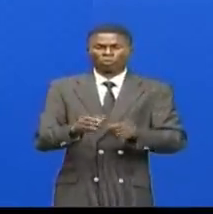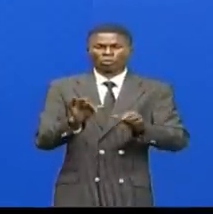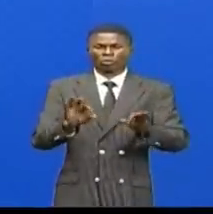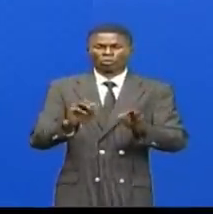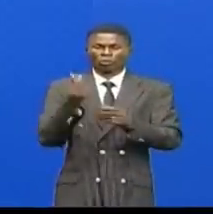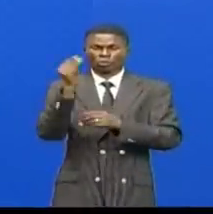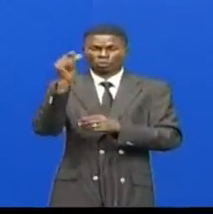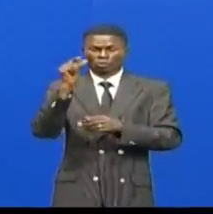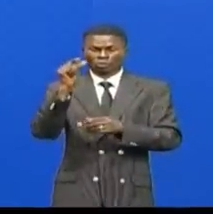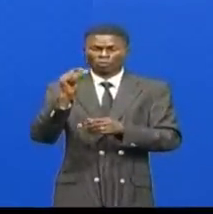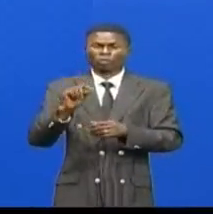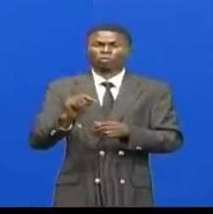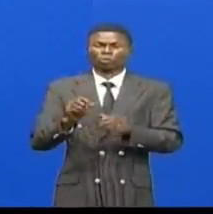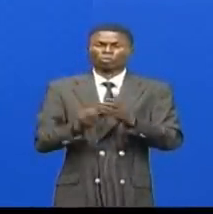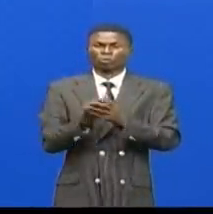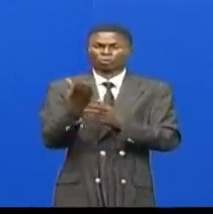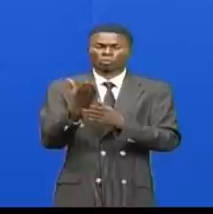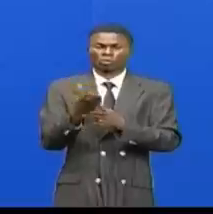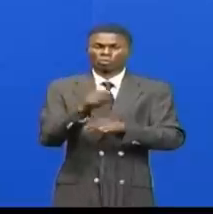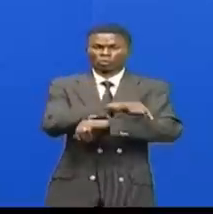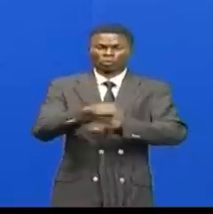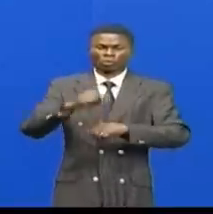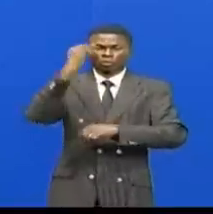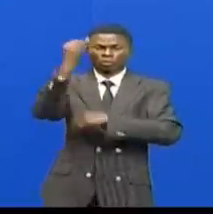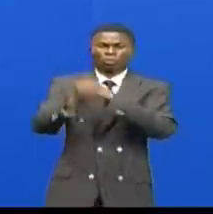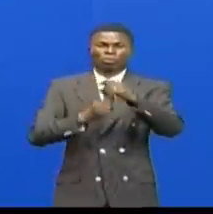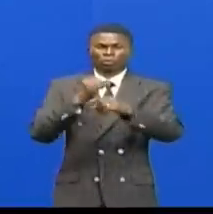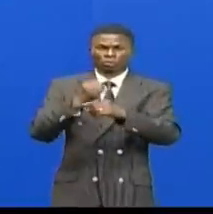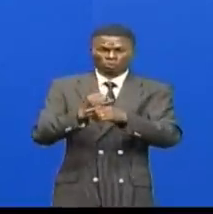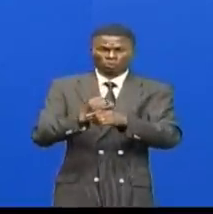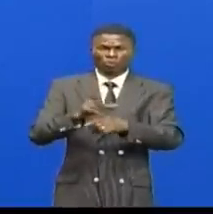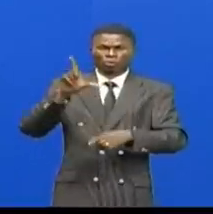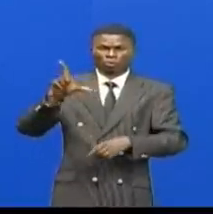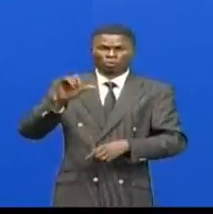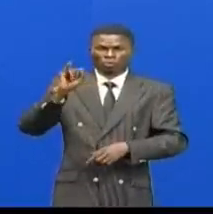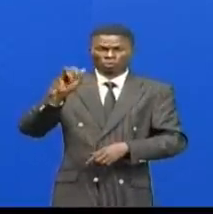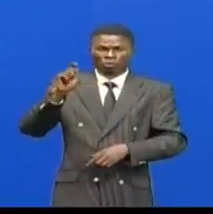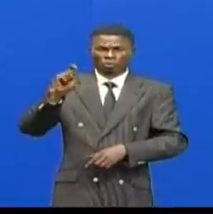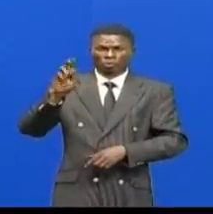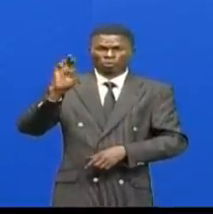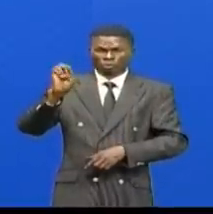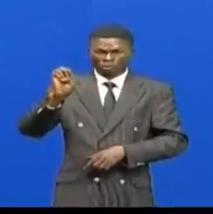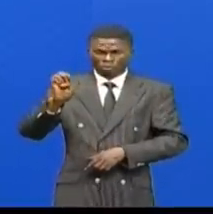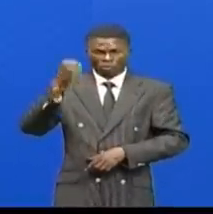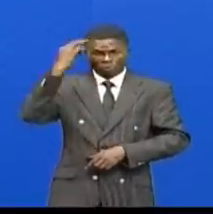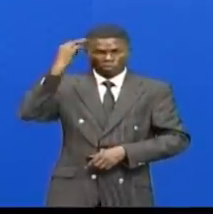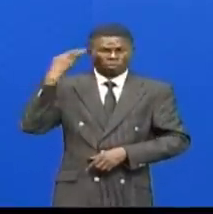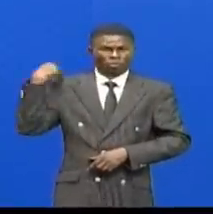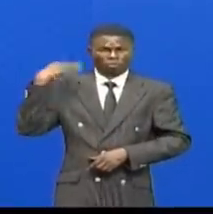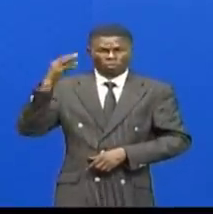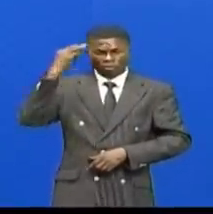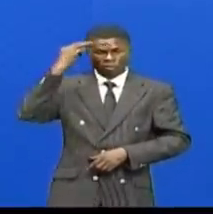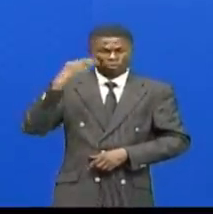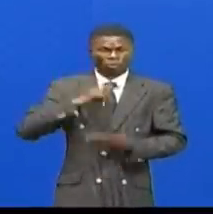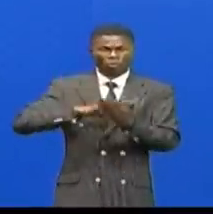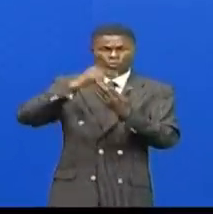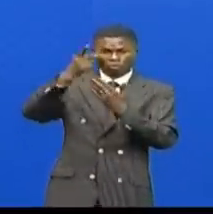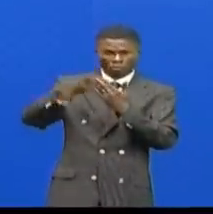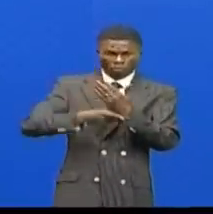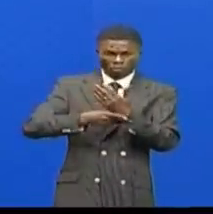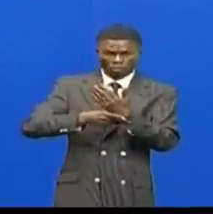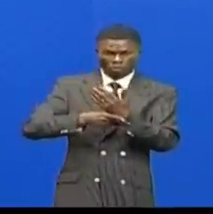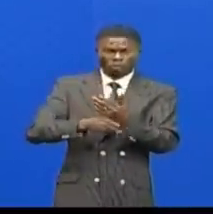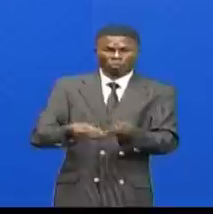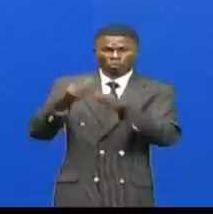naturelles congolaises par les instances internationales des litiers. Le ministre d'État, ministre du Plan, a